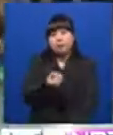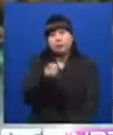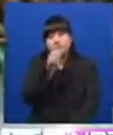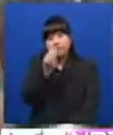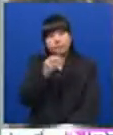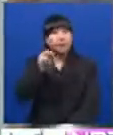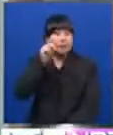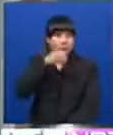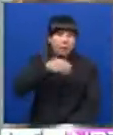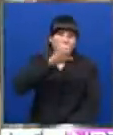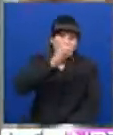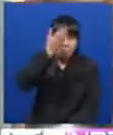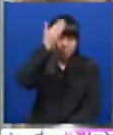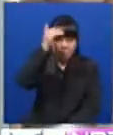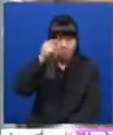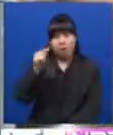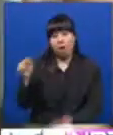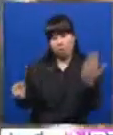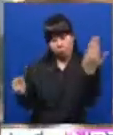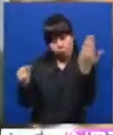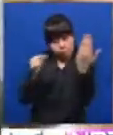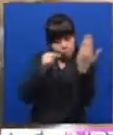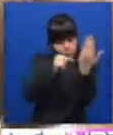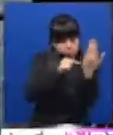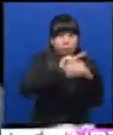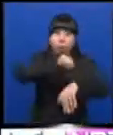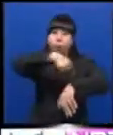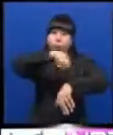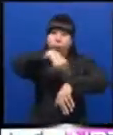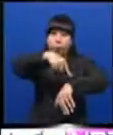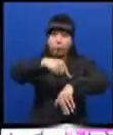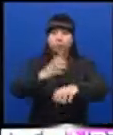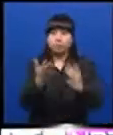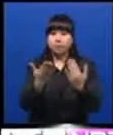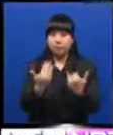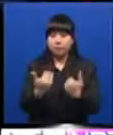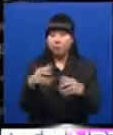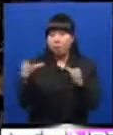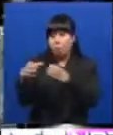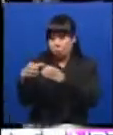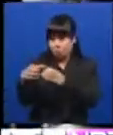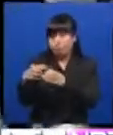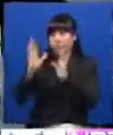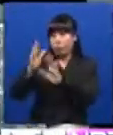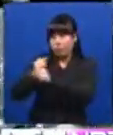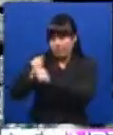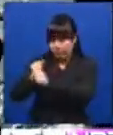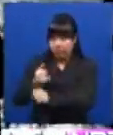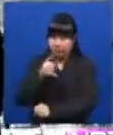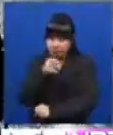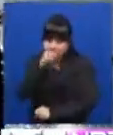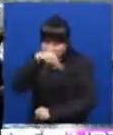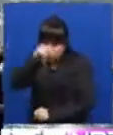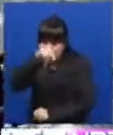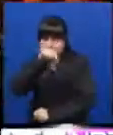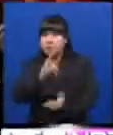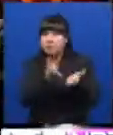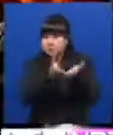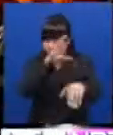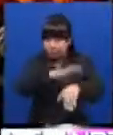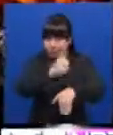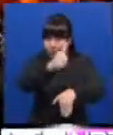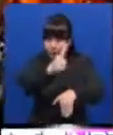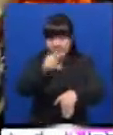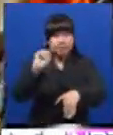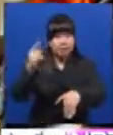ารและน้ำเพราะการเดินทางเข้าฝั่งต้องใช้เวลานานนอกจากนี้เจ้าหน้าที่อีกชุดยังเข้าตรวจค้นเรือประมงที่ถูกจับได้พบ